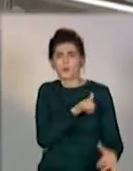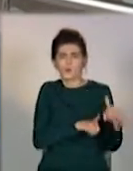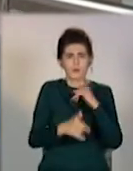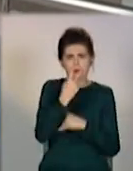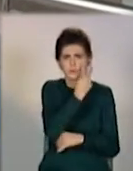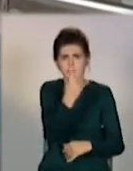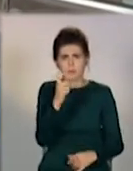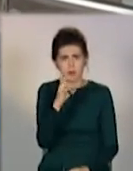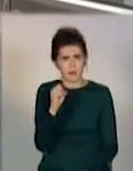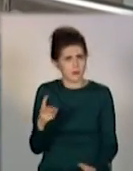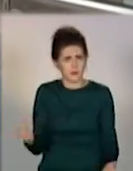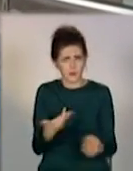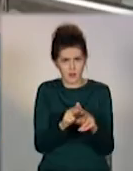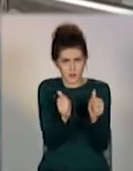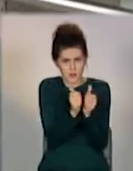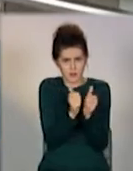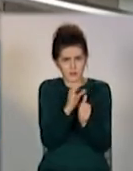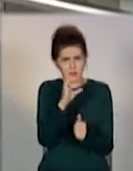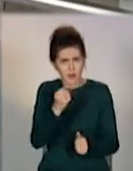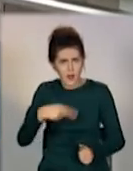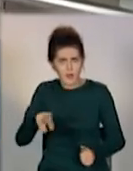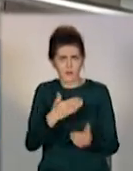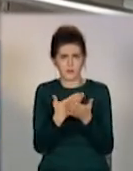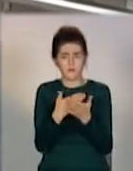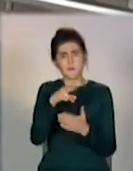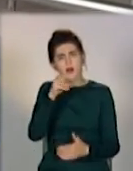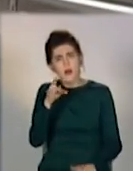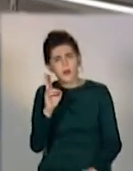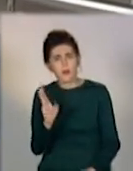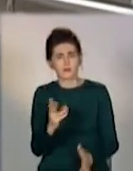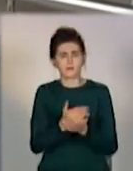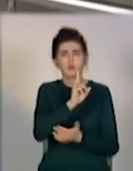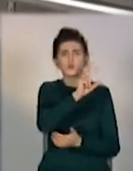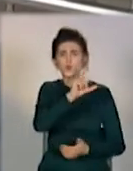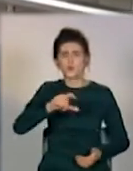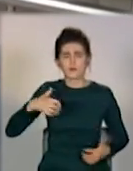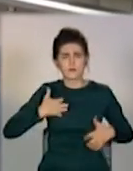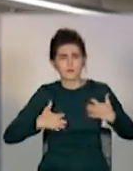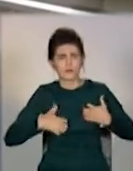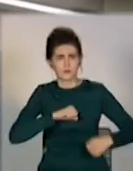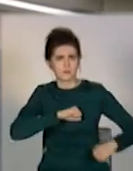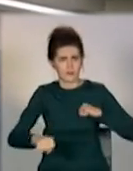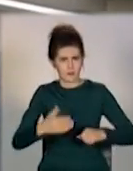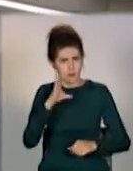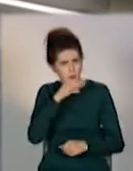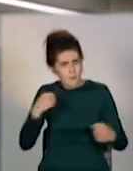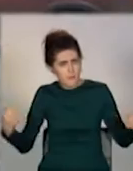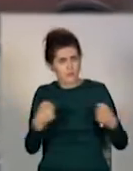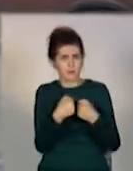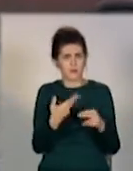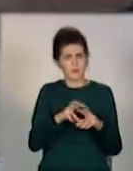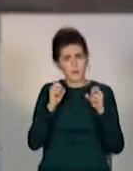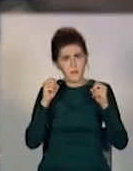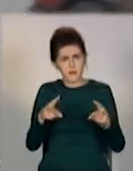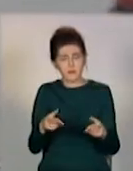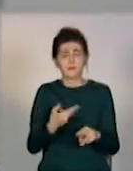Во-первых, там детский сад. И парк именно. Люди идут, спешат иной раз. Остановку пытаются там сделать, но ее фактически и нет.